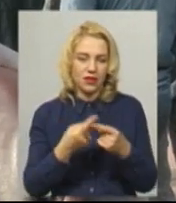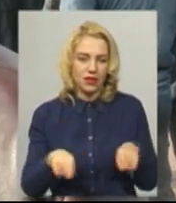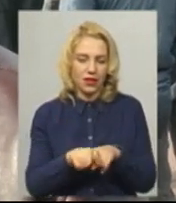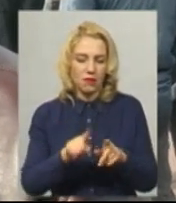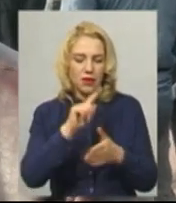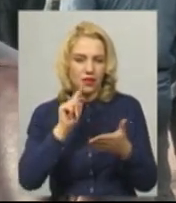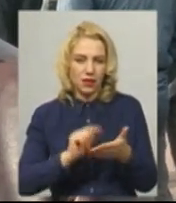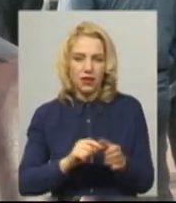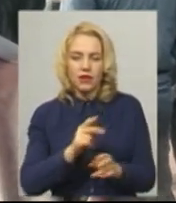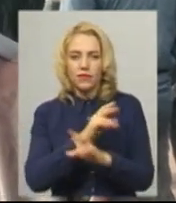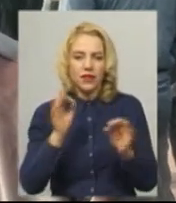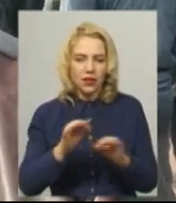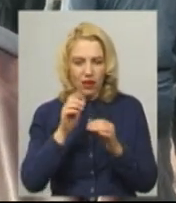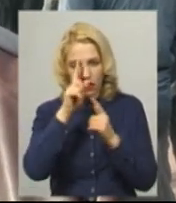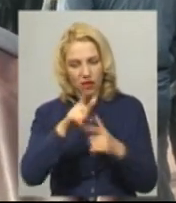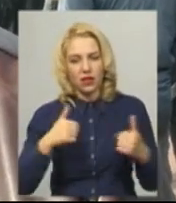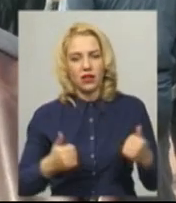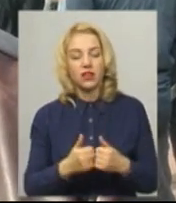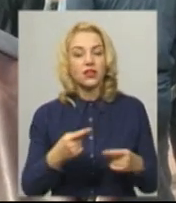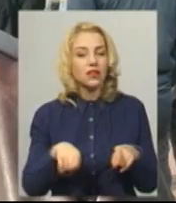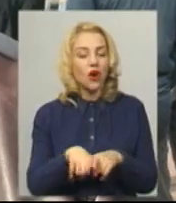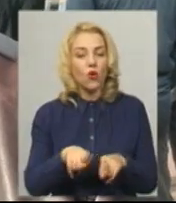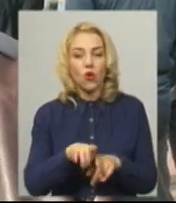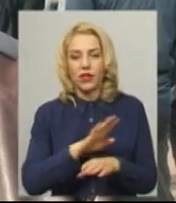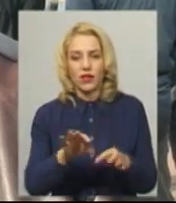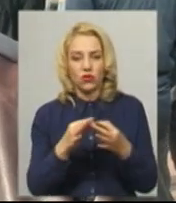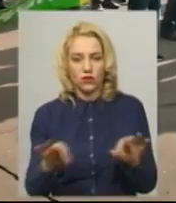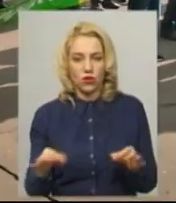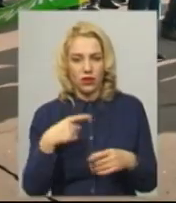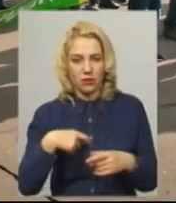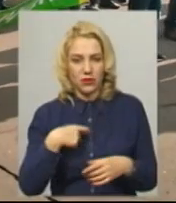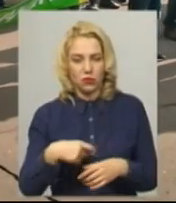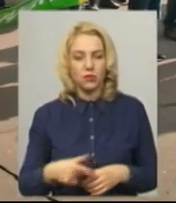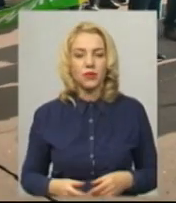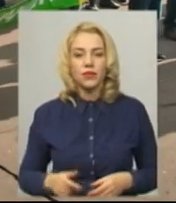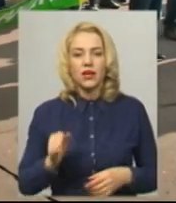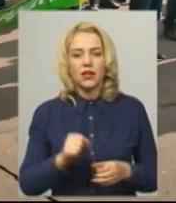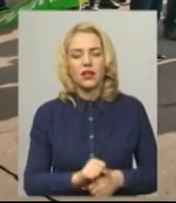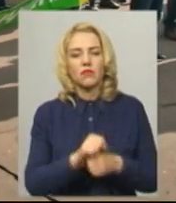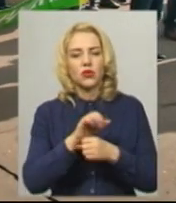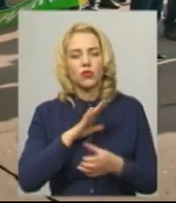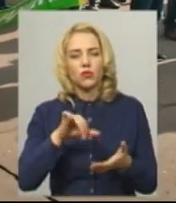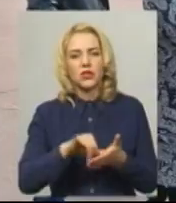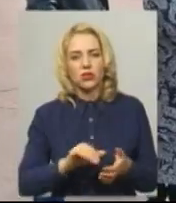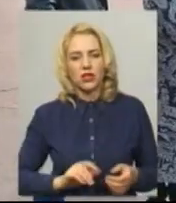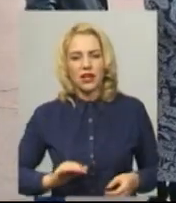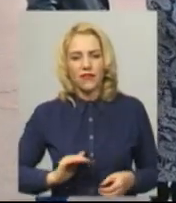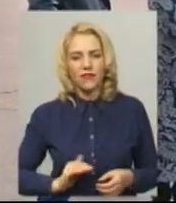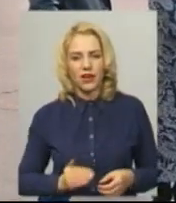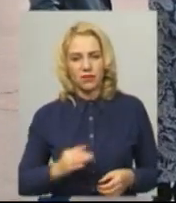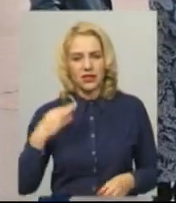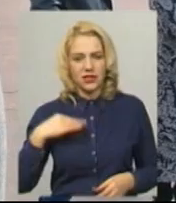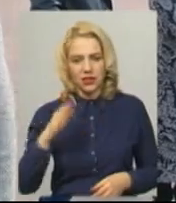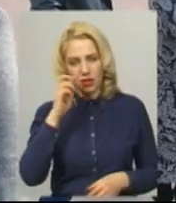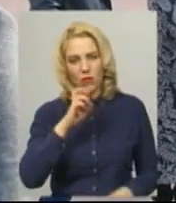Це був ніяка країна такого, навіть так не б дозволила собі. На мітингу був присутній син фермера Богдан. Чоловік